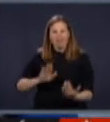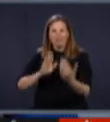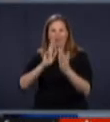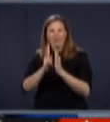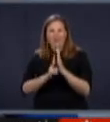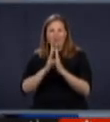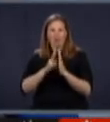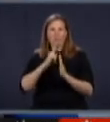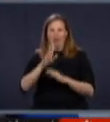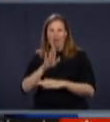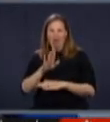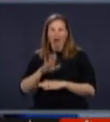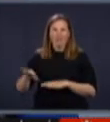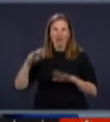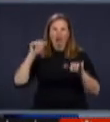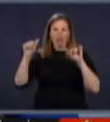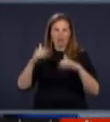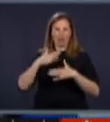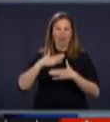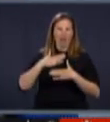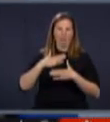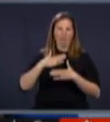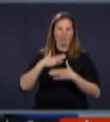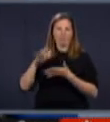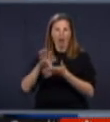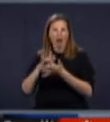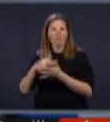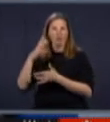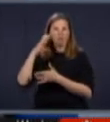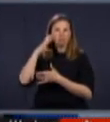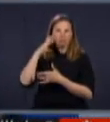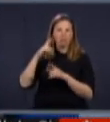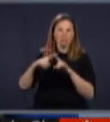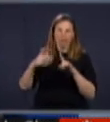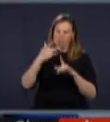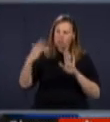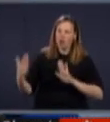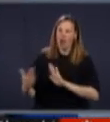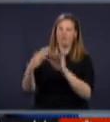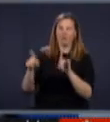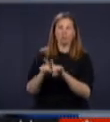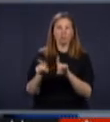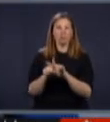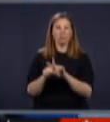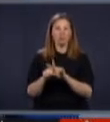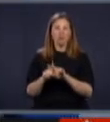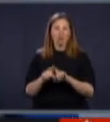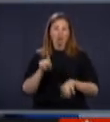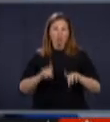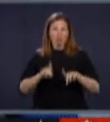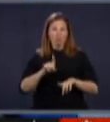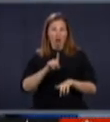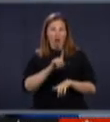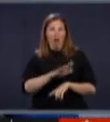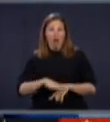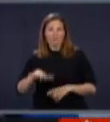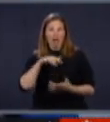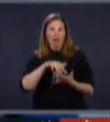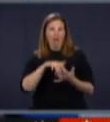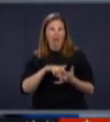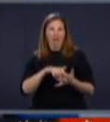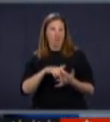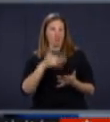sont très virtuels, mais on sent maintenant qu'ils ont ces besoins-là. Les élèves aussi qui pourraient décrocher au niveau scolaire